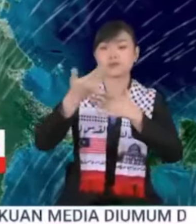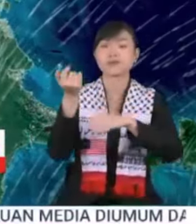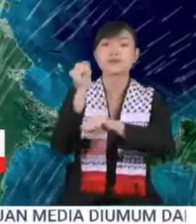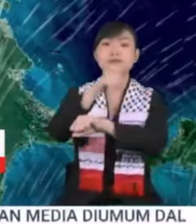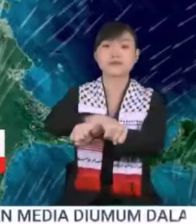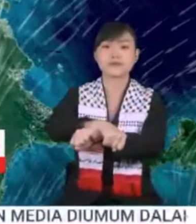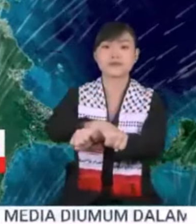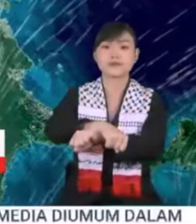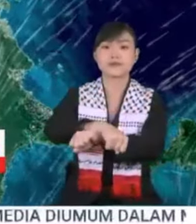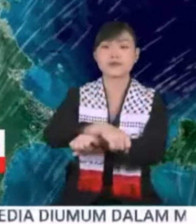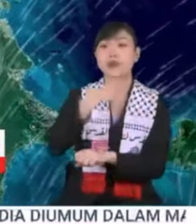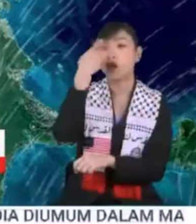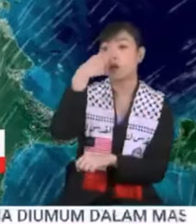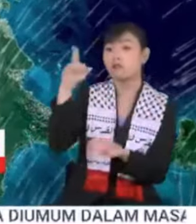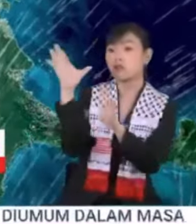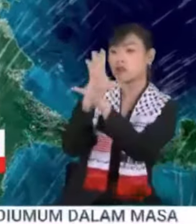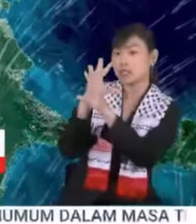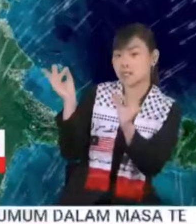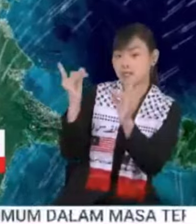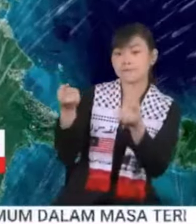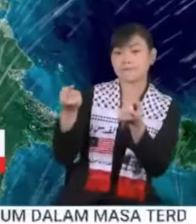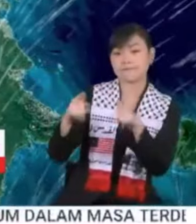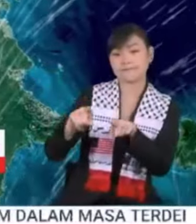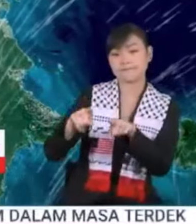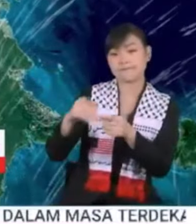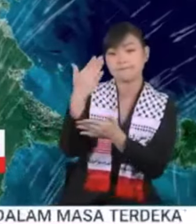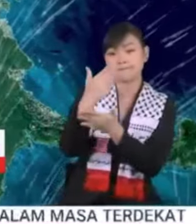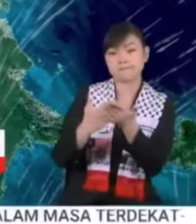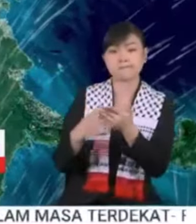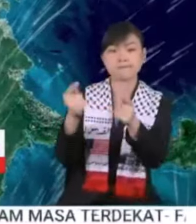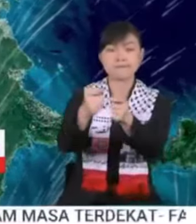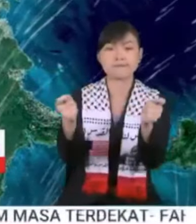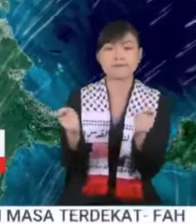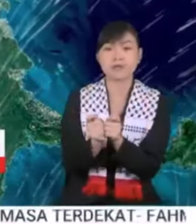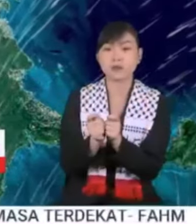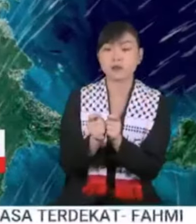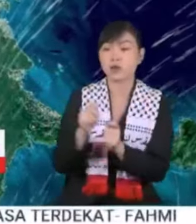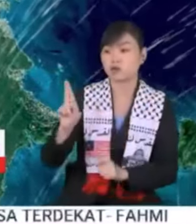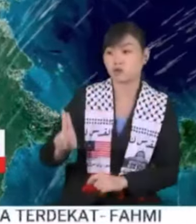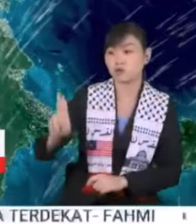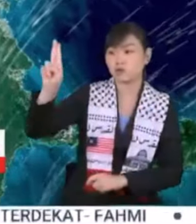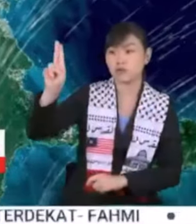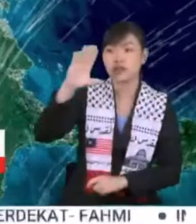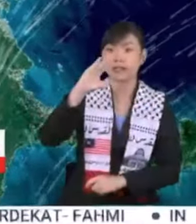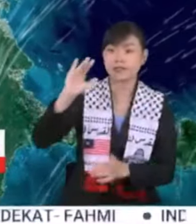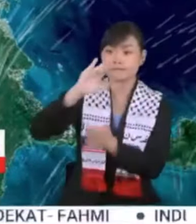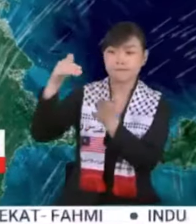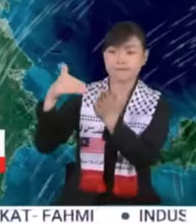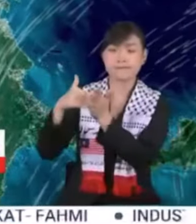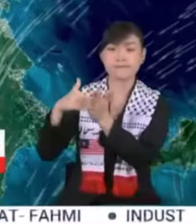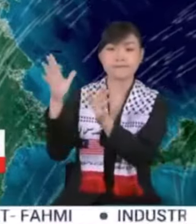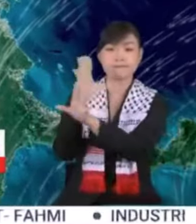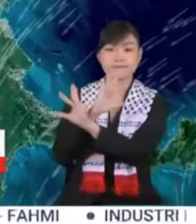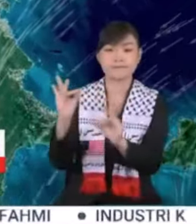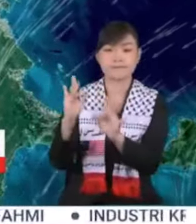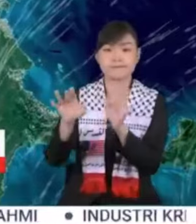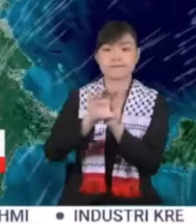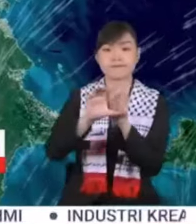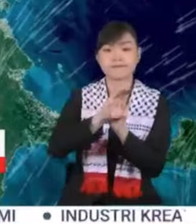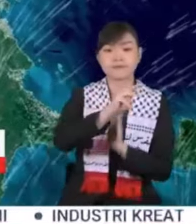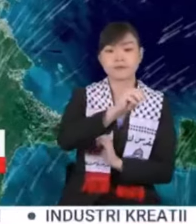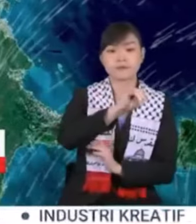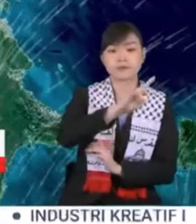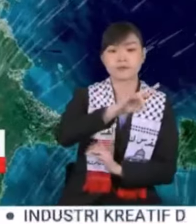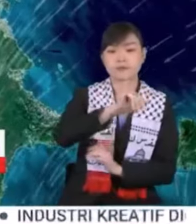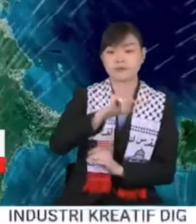negeri Sarawak, ribut petir pada petang ini dilihat berlaku di beberapa bahagian di sekitar utara dan juga di tengah negeri berkenaan seperti di Miri,